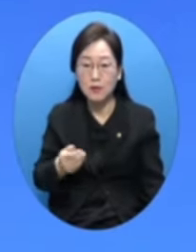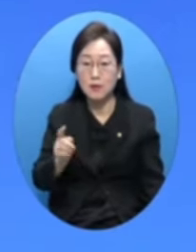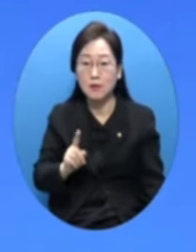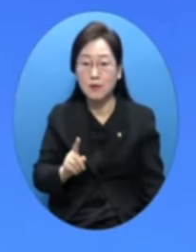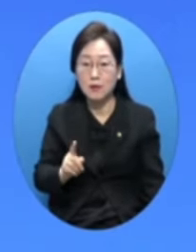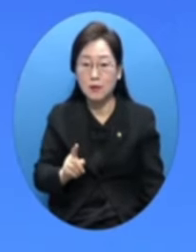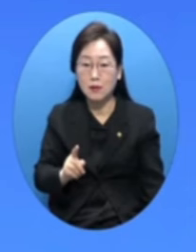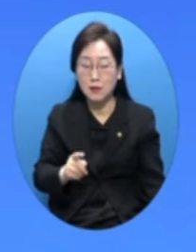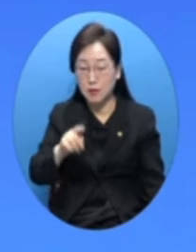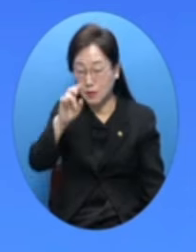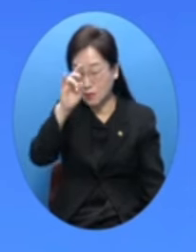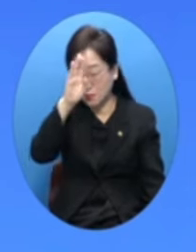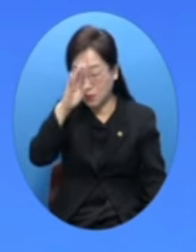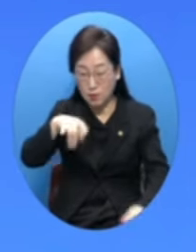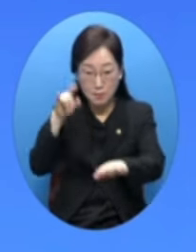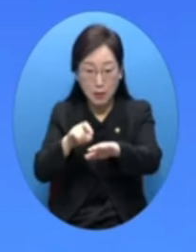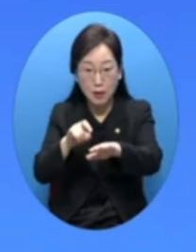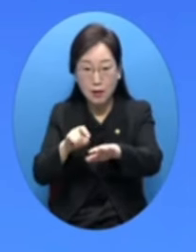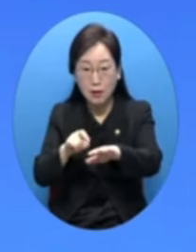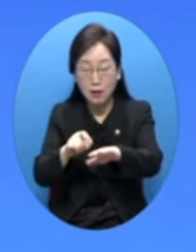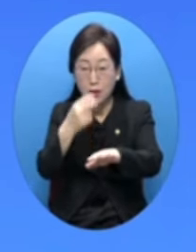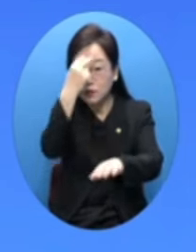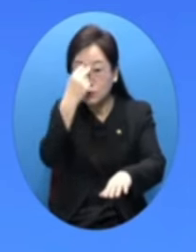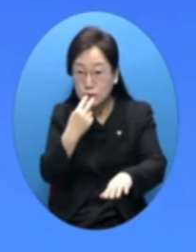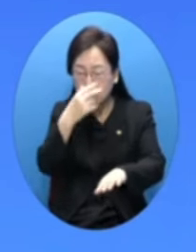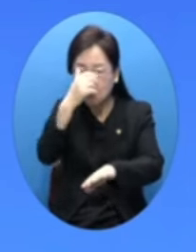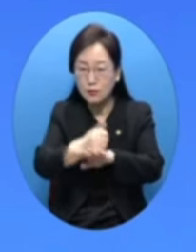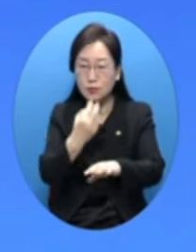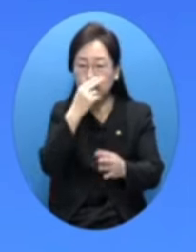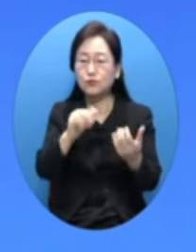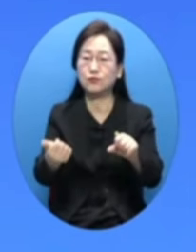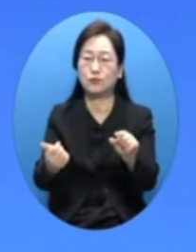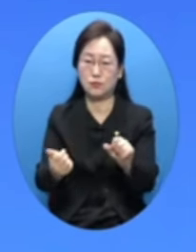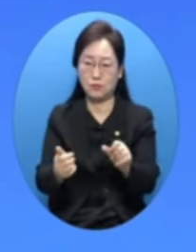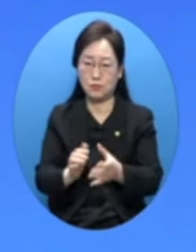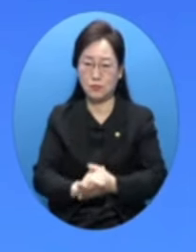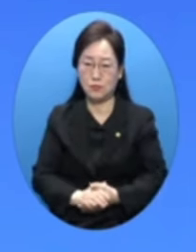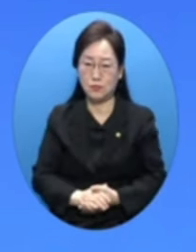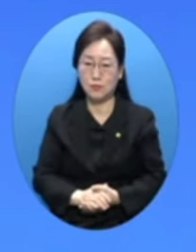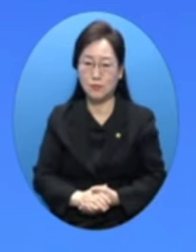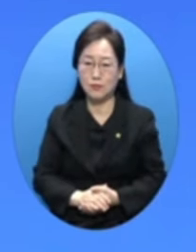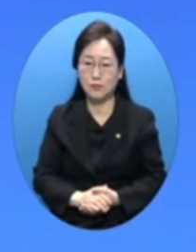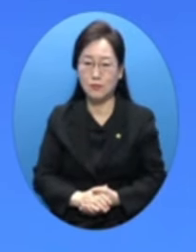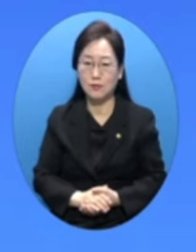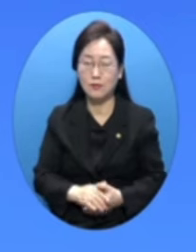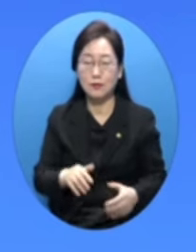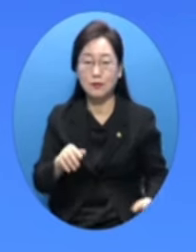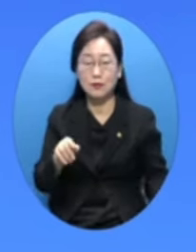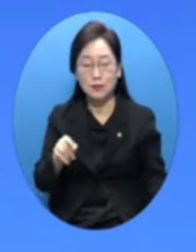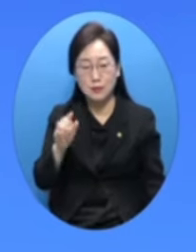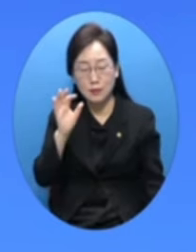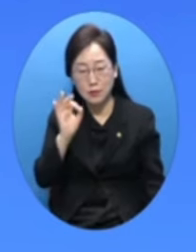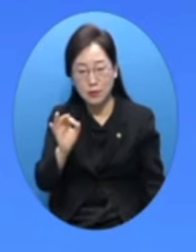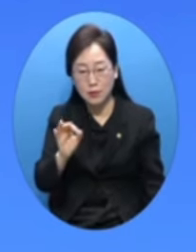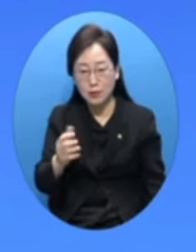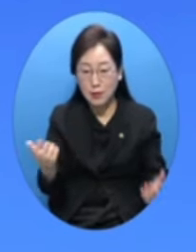그냥 눈도 멀게 되고 결국 죽음을 맞이하게 됩니다. 제가 이